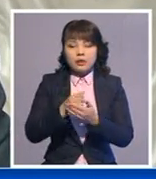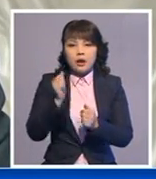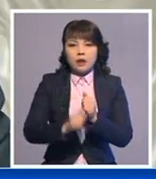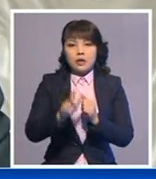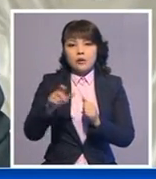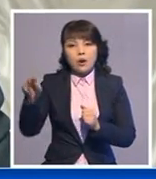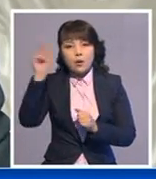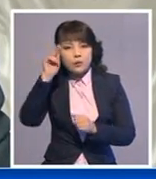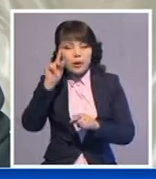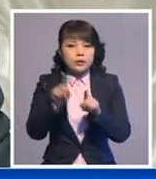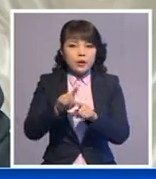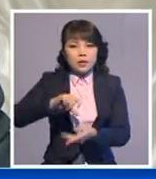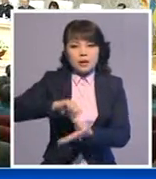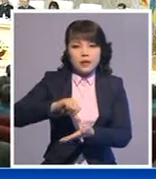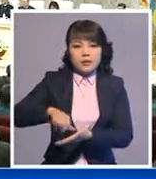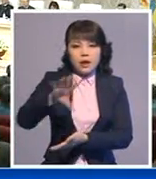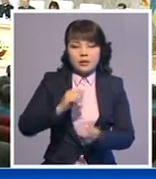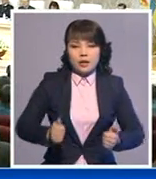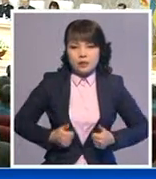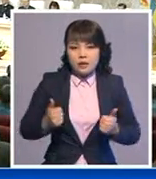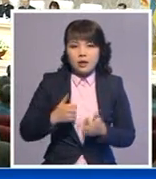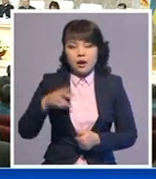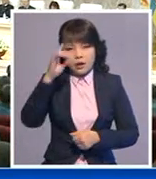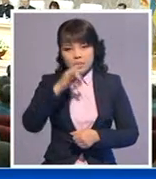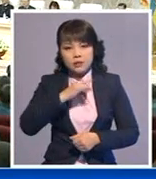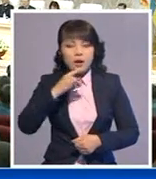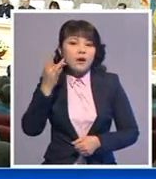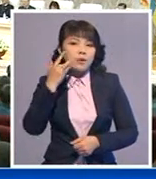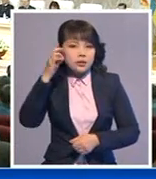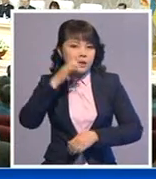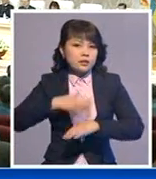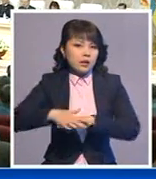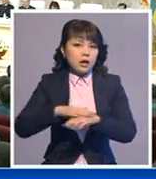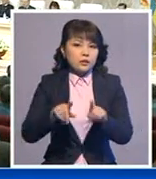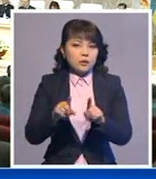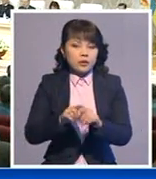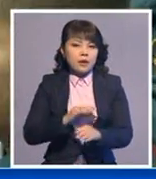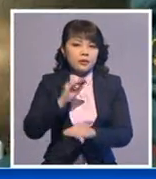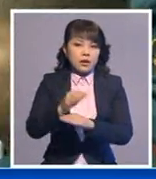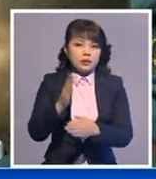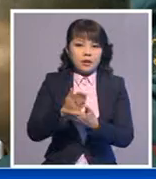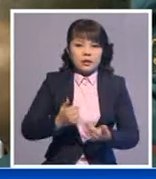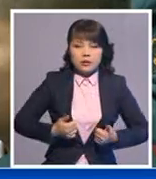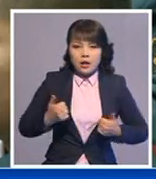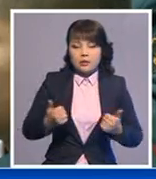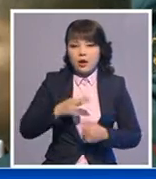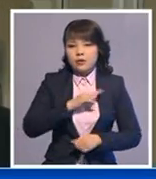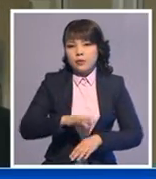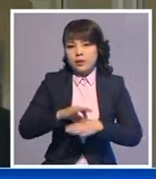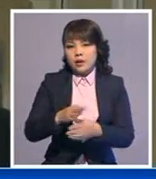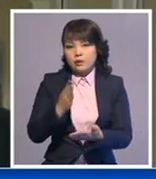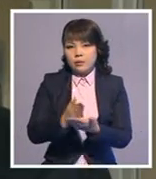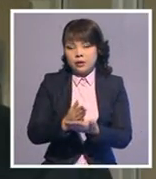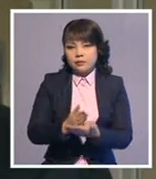оқыса, әскери істі жақсы меңгерсе, онда ол Қазақстанды мәңгілік елге айналдыруға үлес қосып жатыр деуге болады десті.